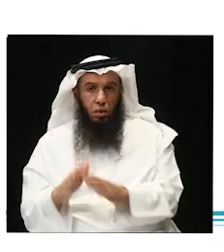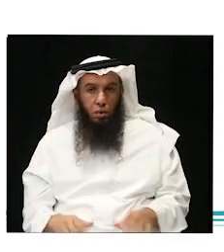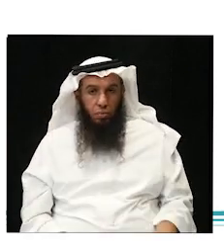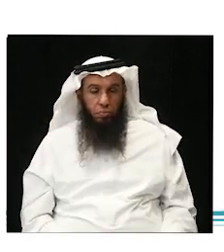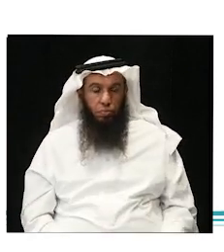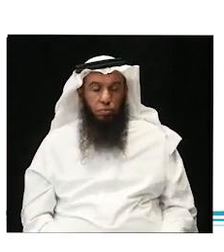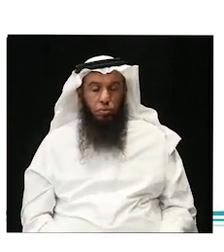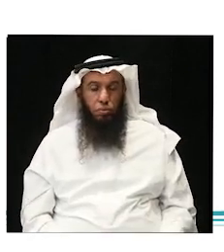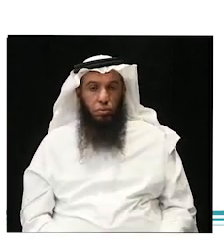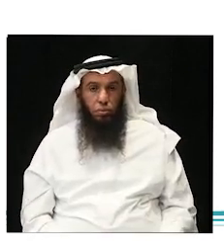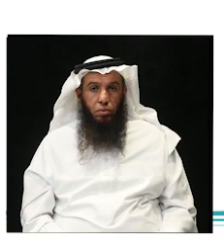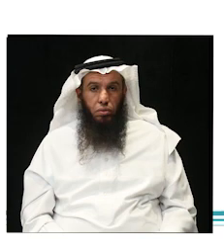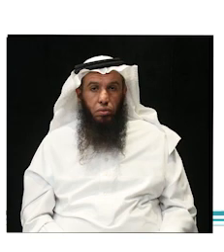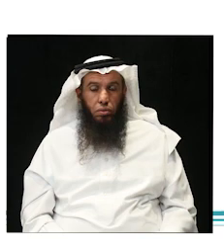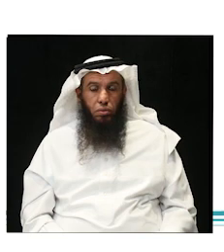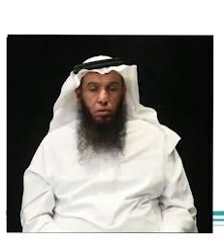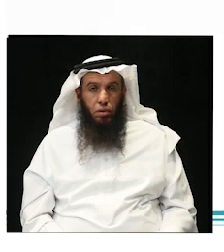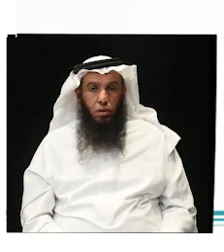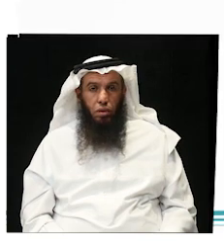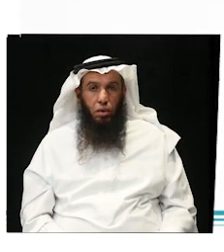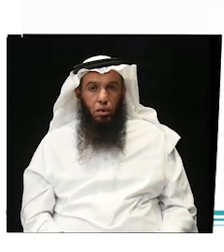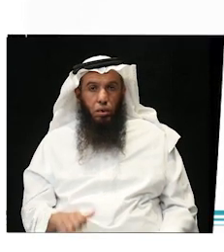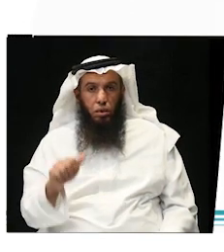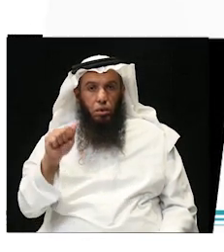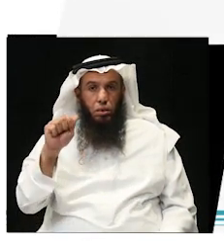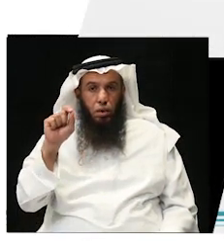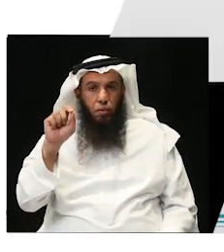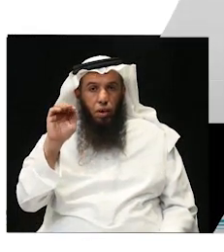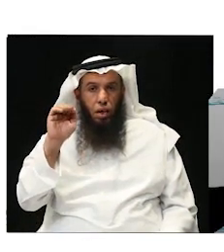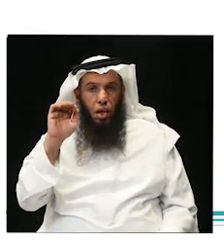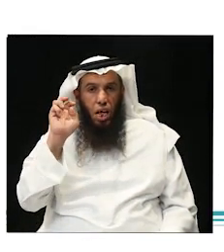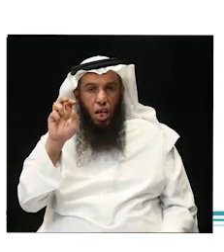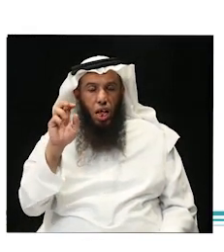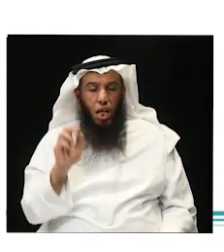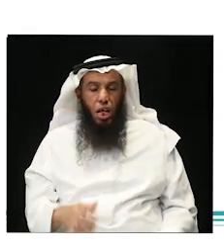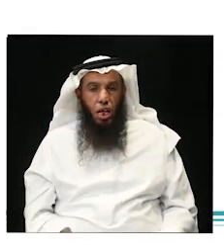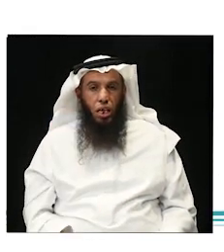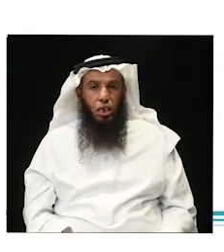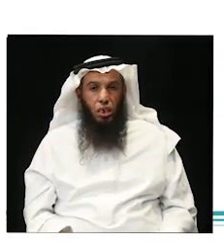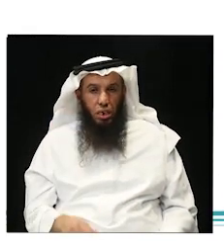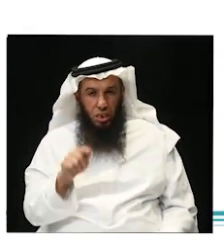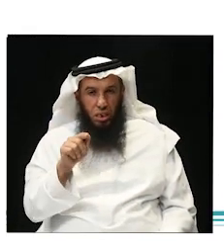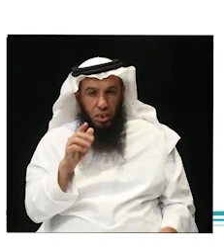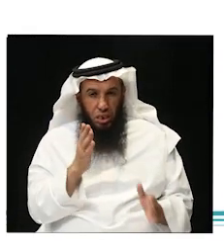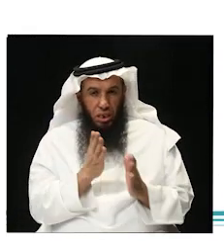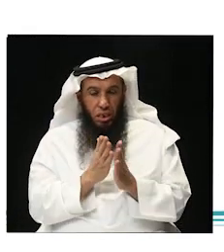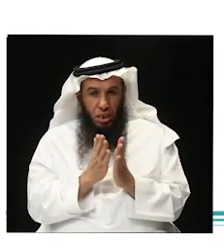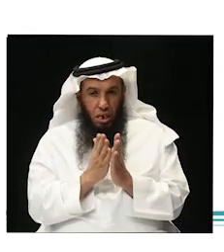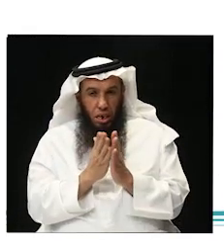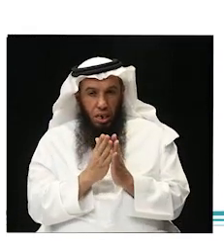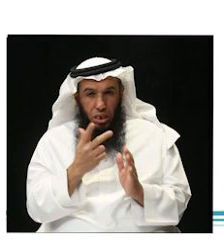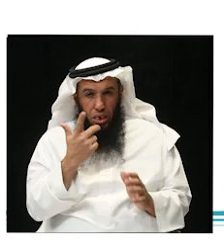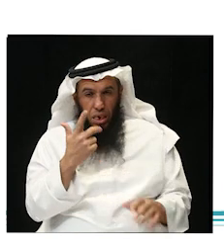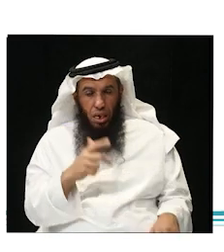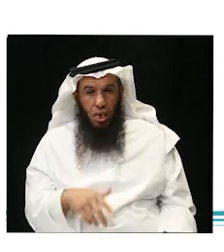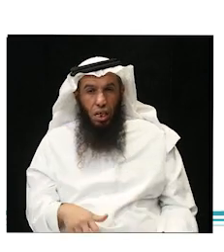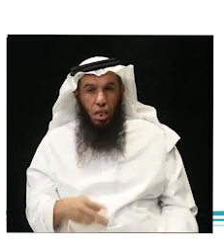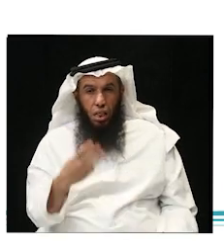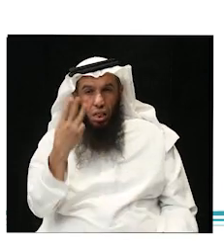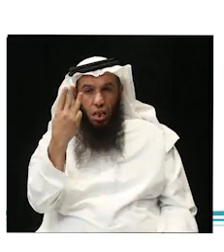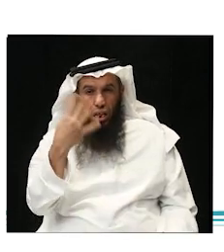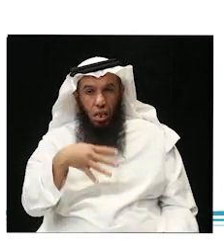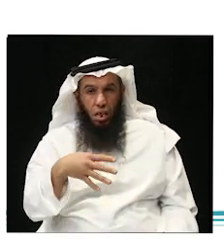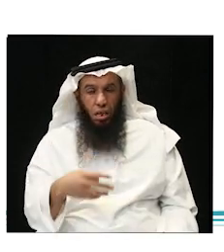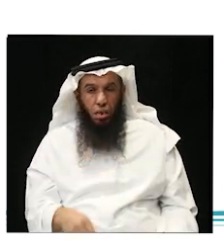في هذا الدرس السابع صفحة 43، صفحة 43 لازم نتكلم عن العبادة. هذه